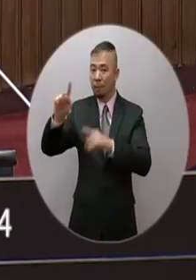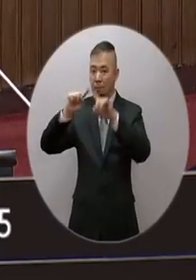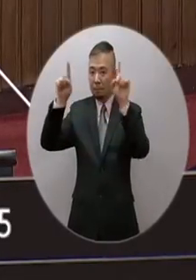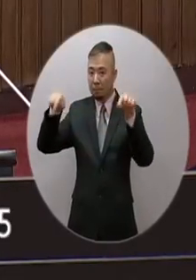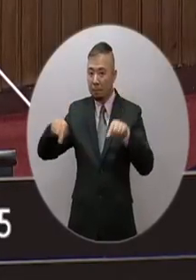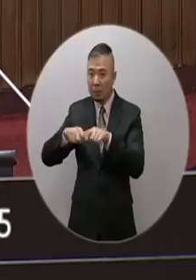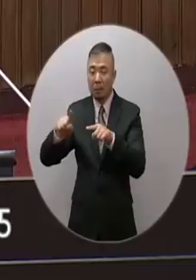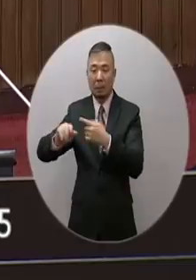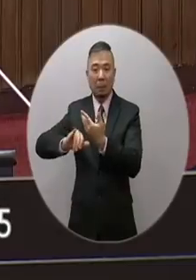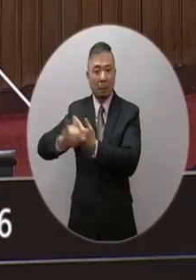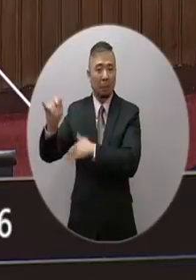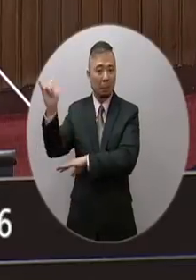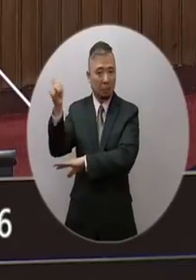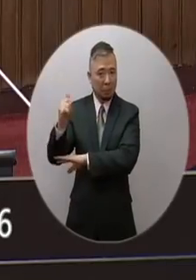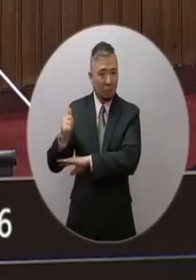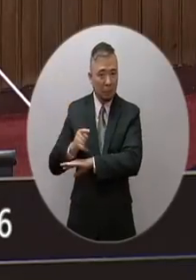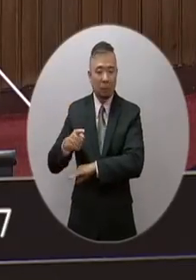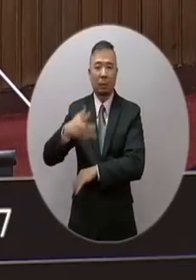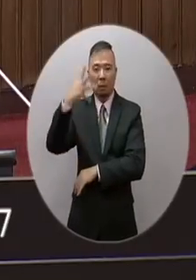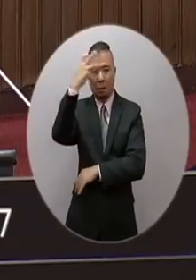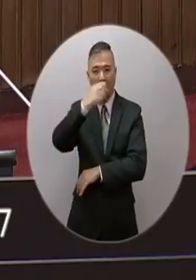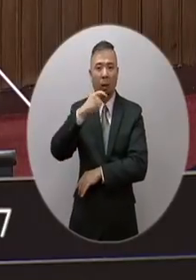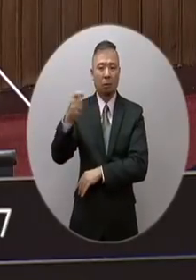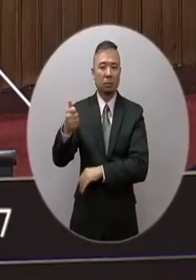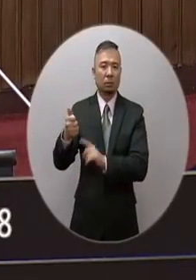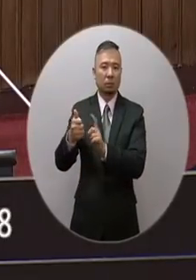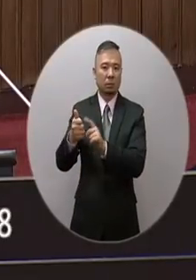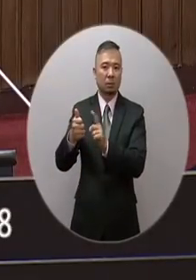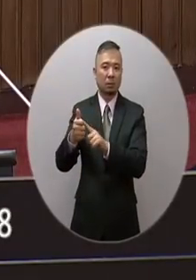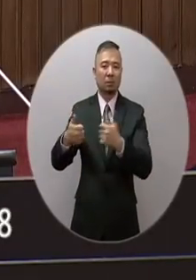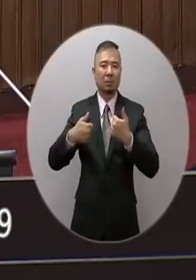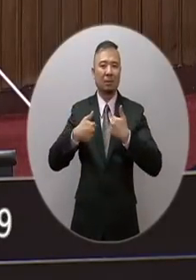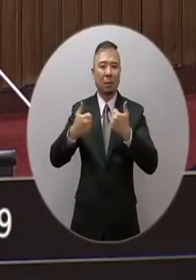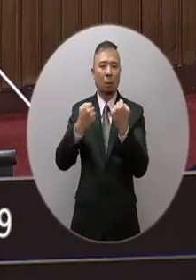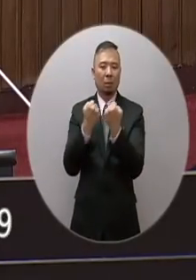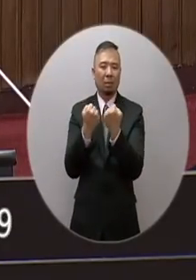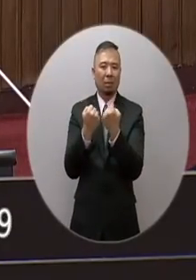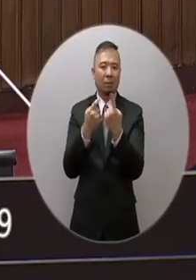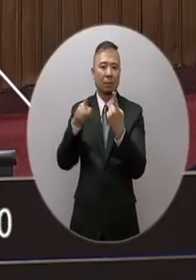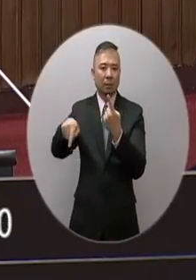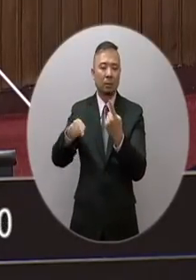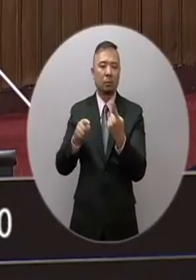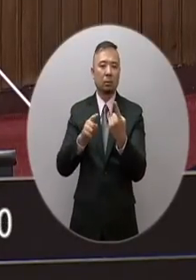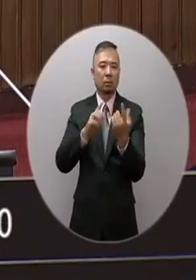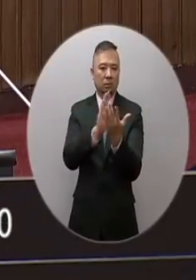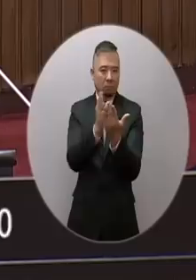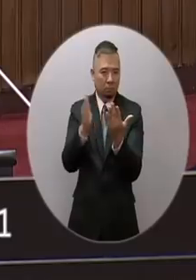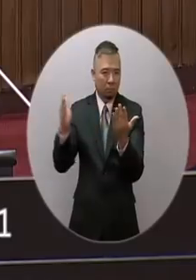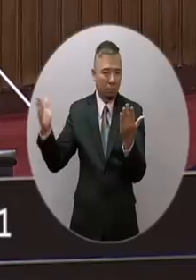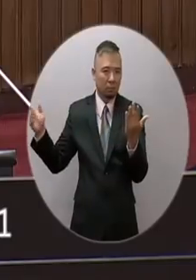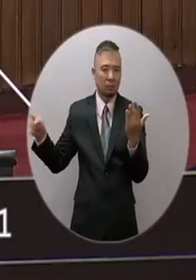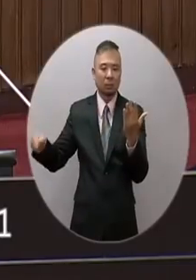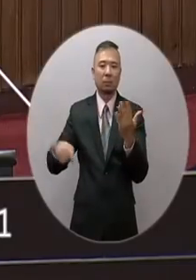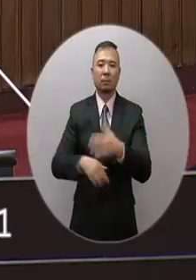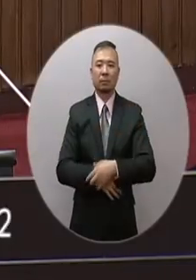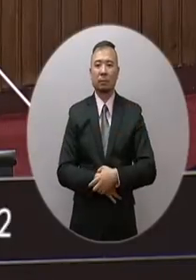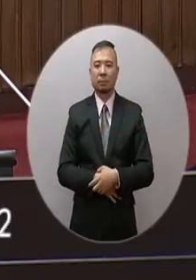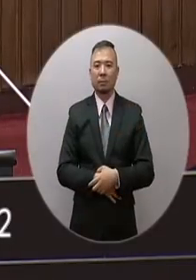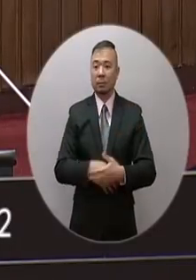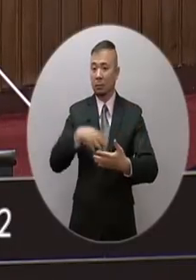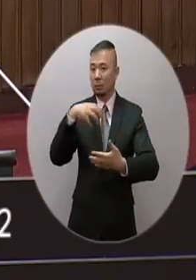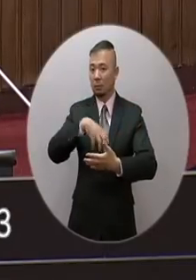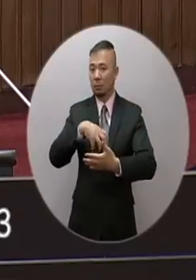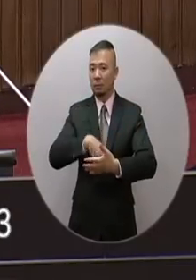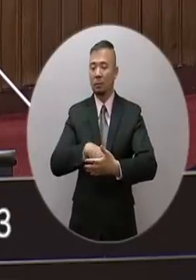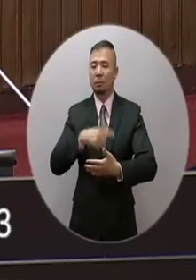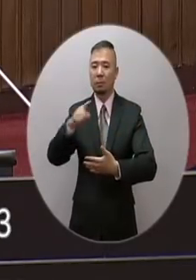的是老子道德经第35章前句，就是识大象天